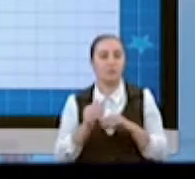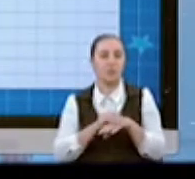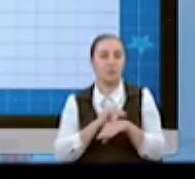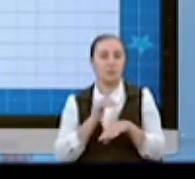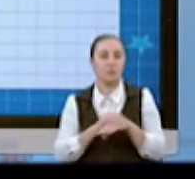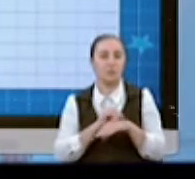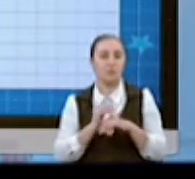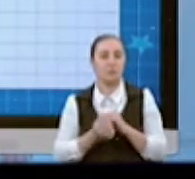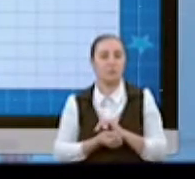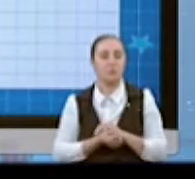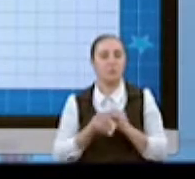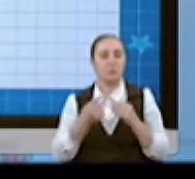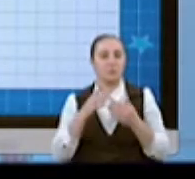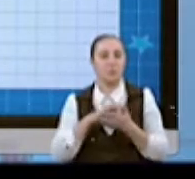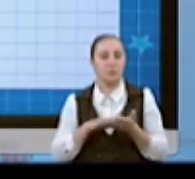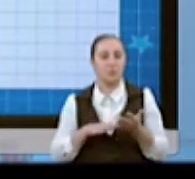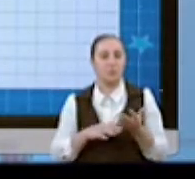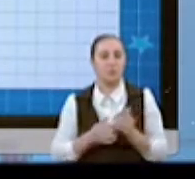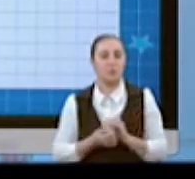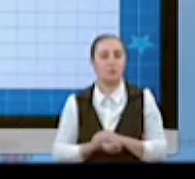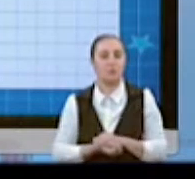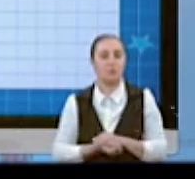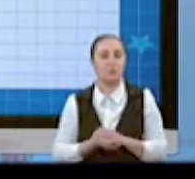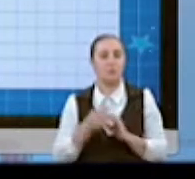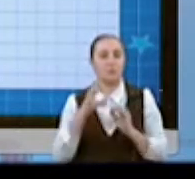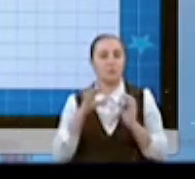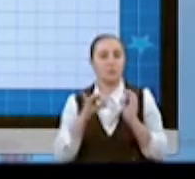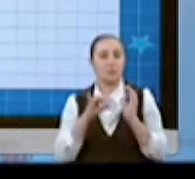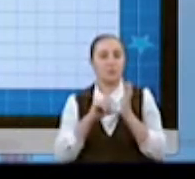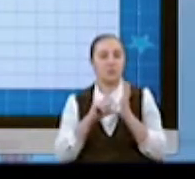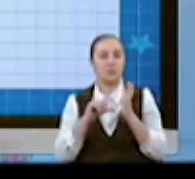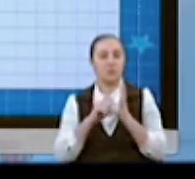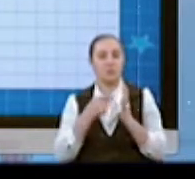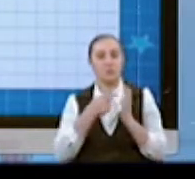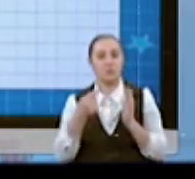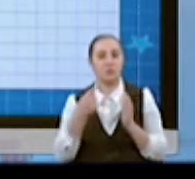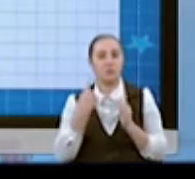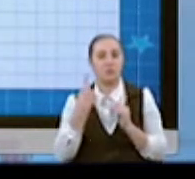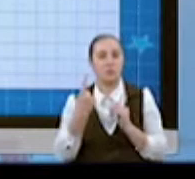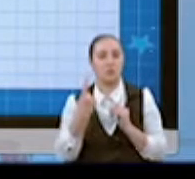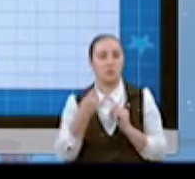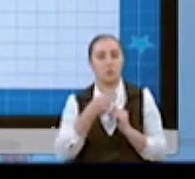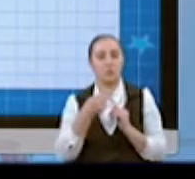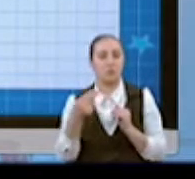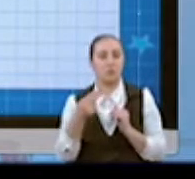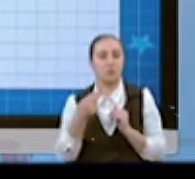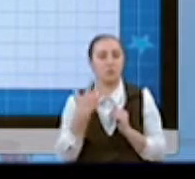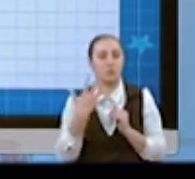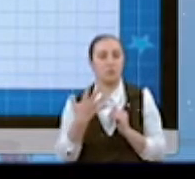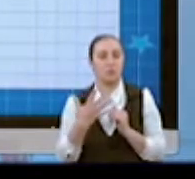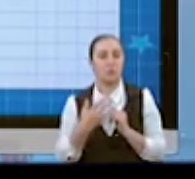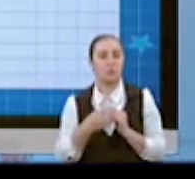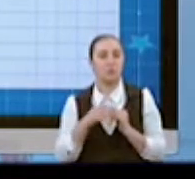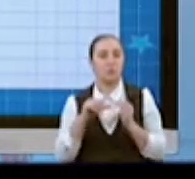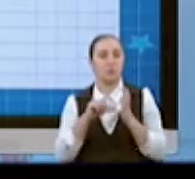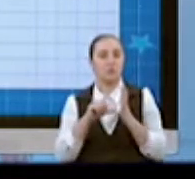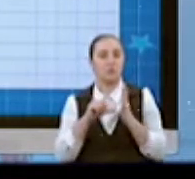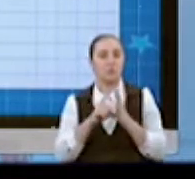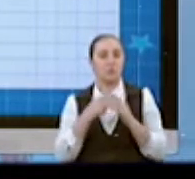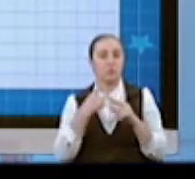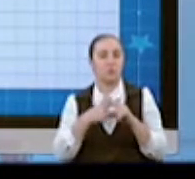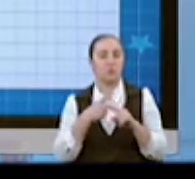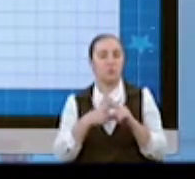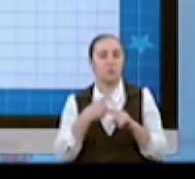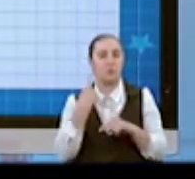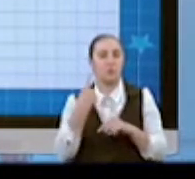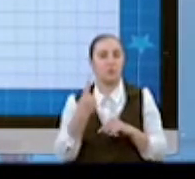Молодцы! Далее. Из 6 вычли 1, получили 5. К 6